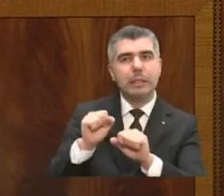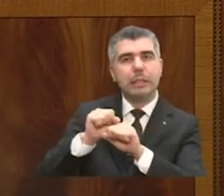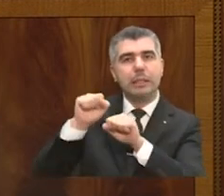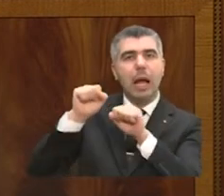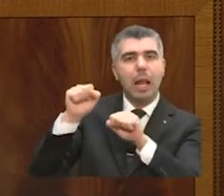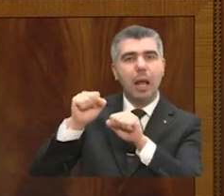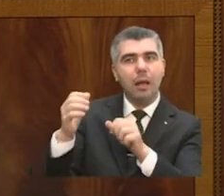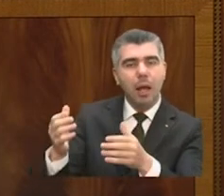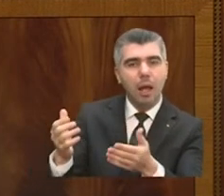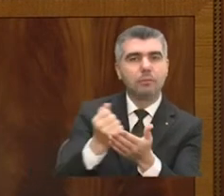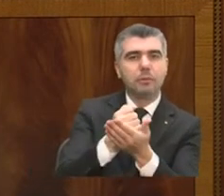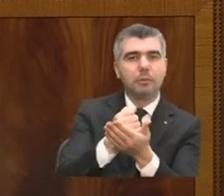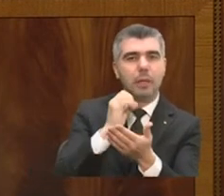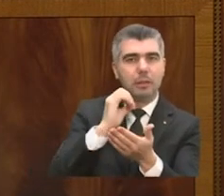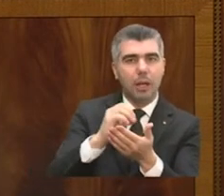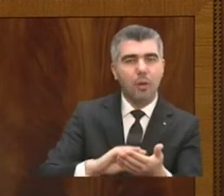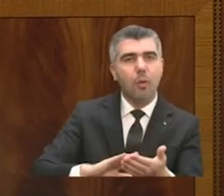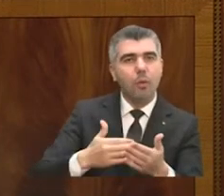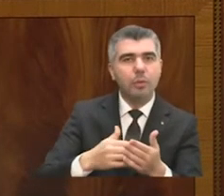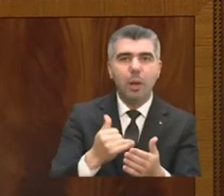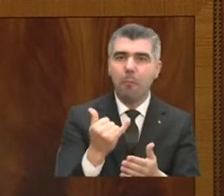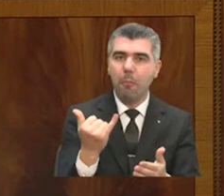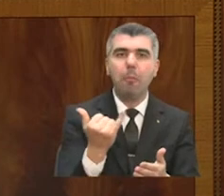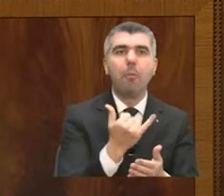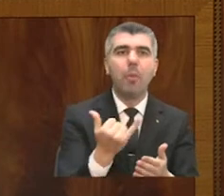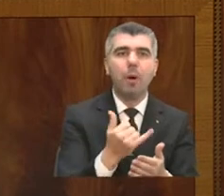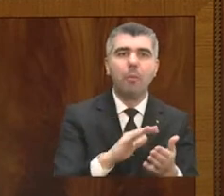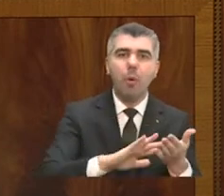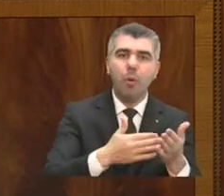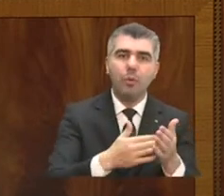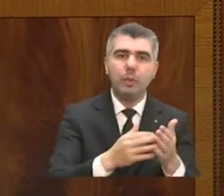sa souveraineté. Et de